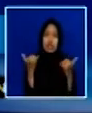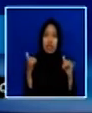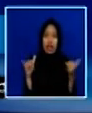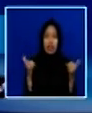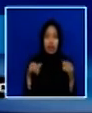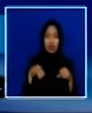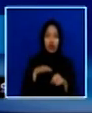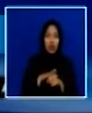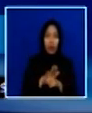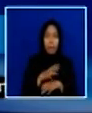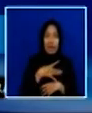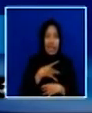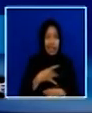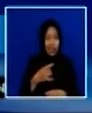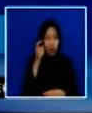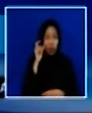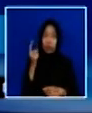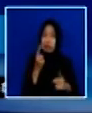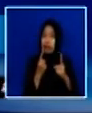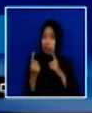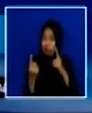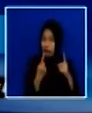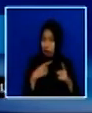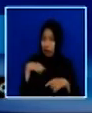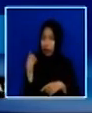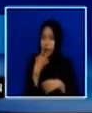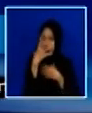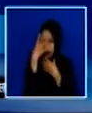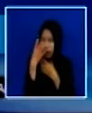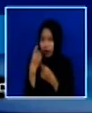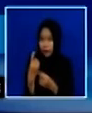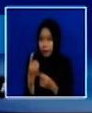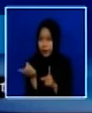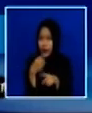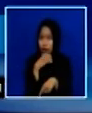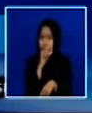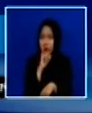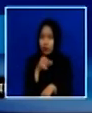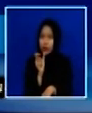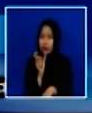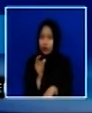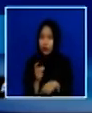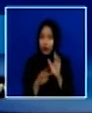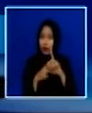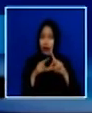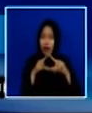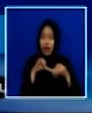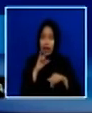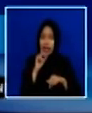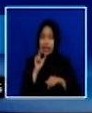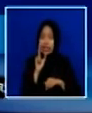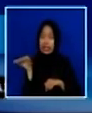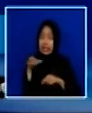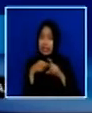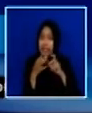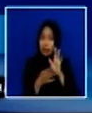dikunjungi sehingga kami berharap dari journalism ini atau apa namanya pelatihan